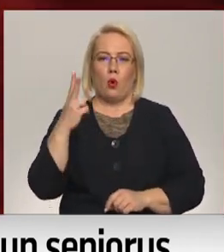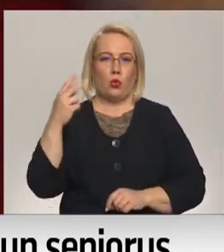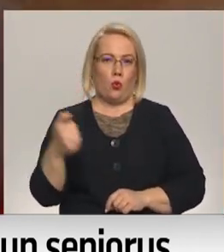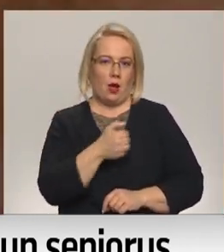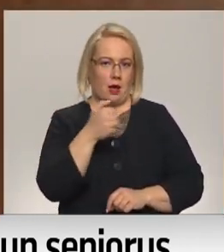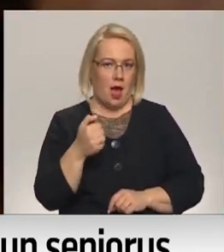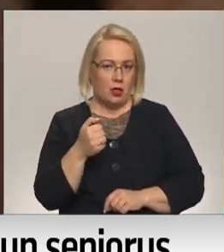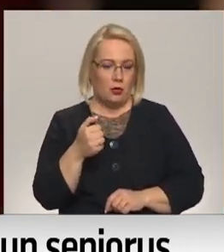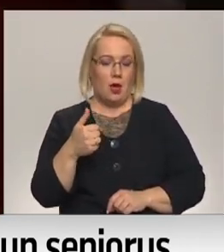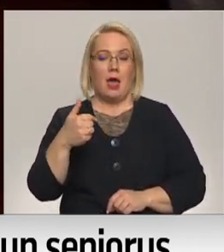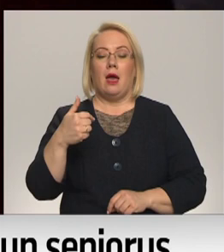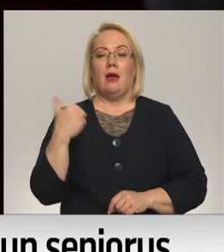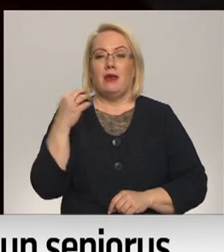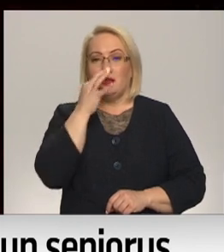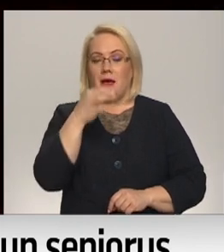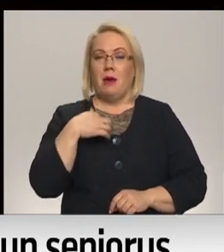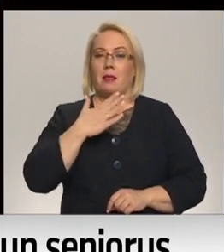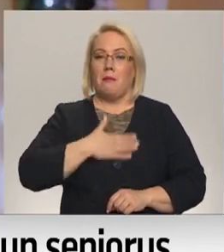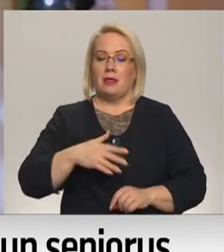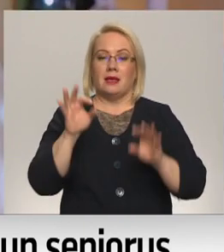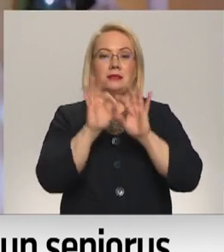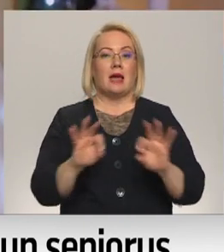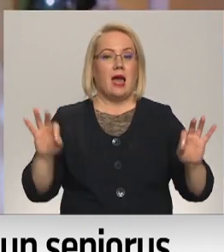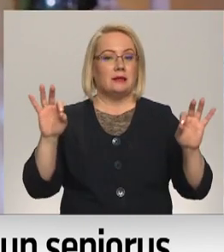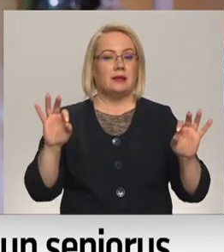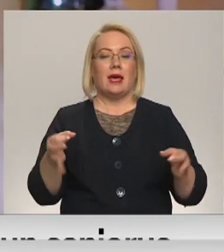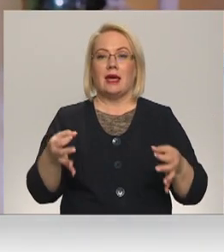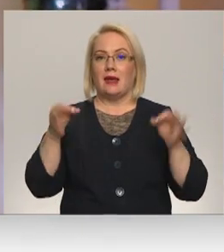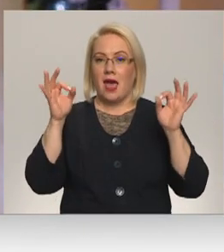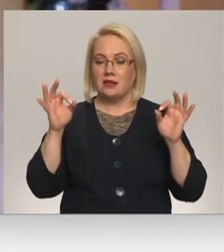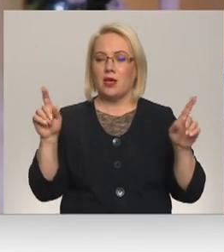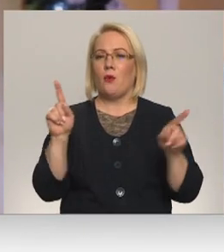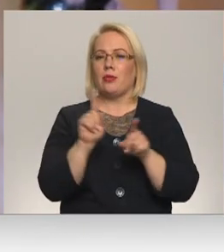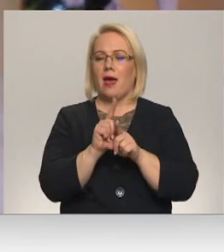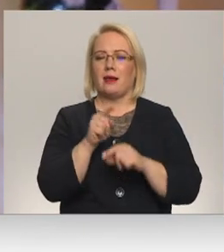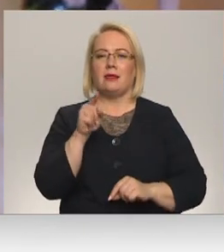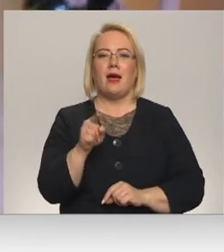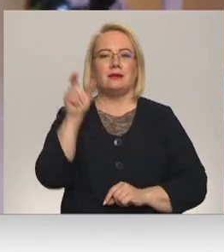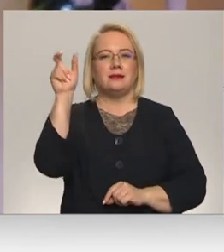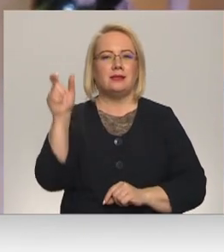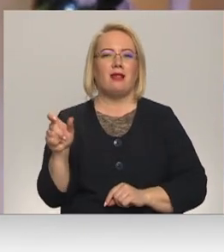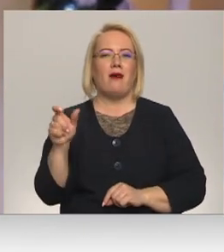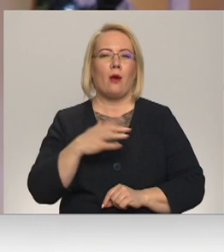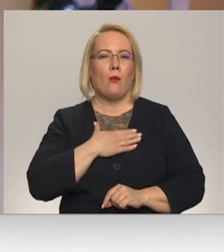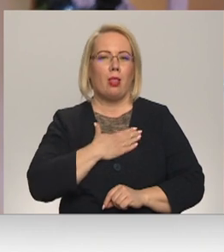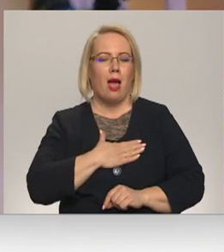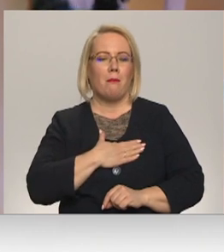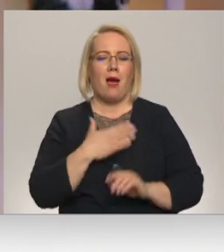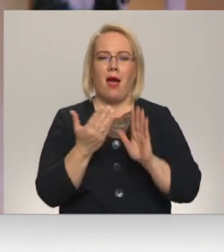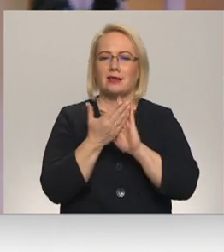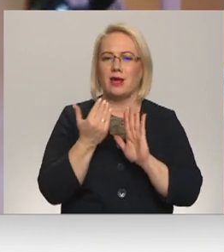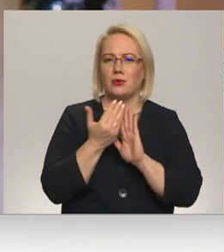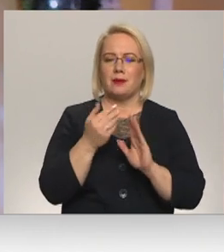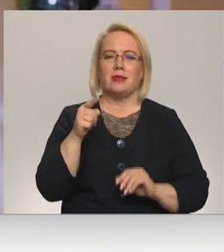Man patīk, ja ir skaisti, ja ir grezni, un tanī pat laikā, protams, tā cilvēku labā atsaucība,